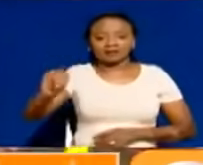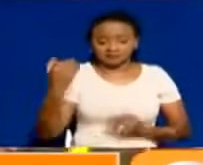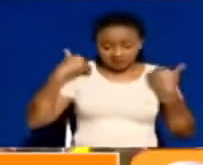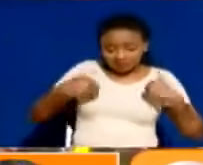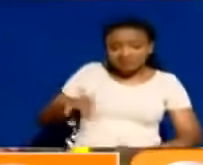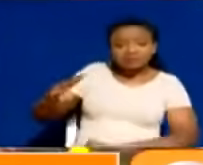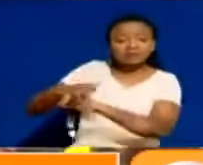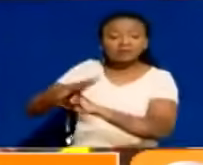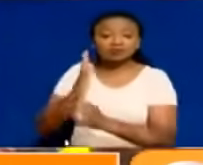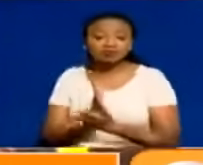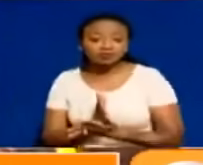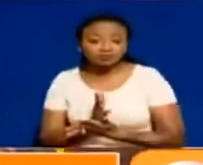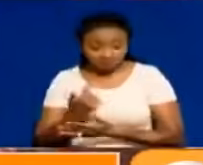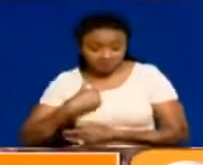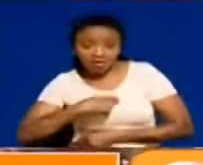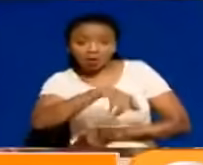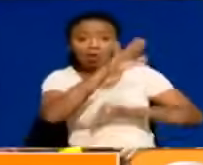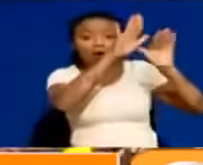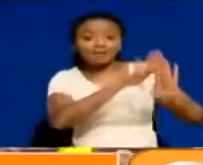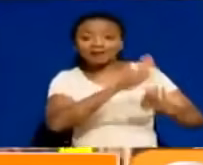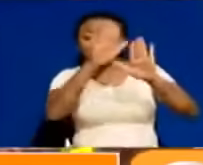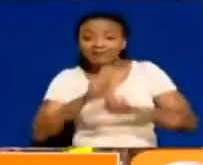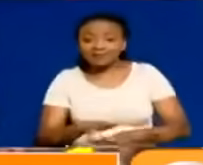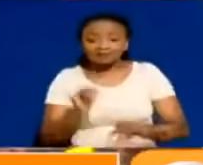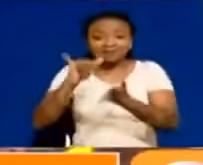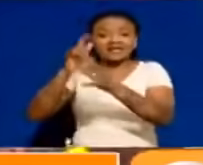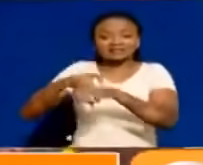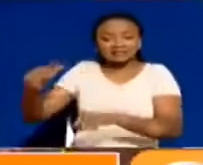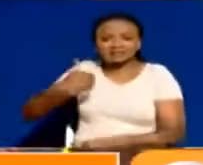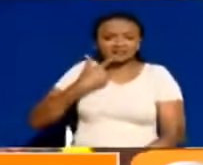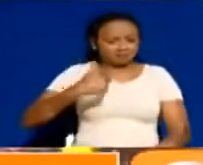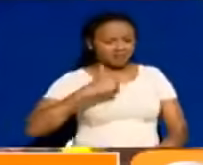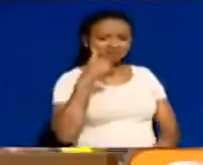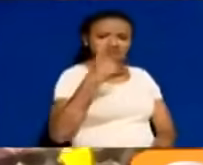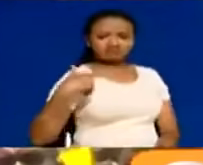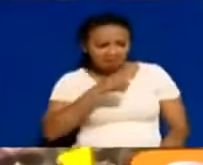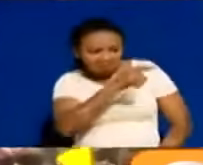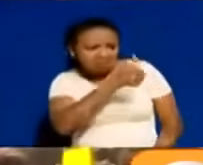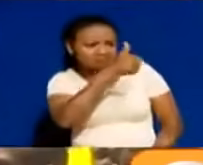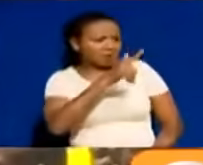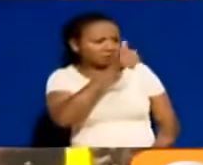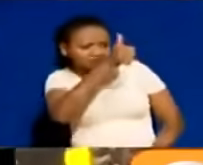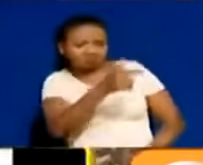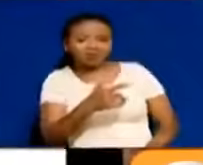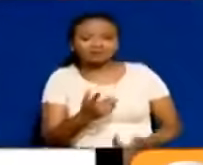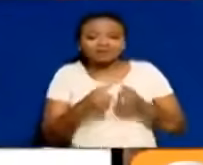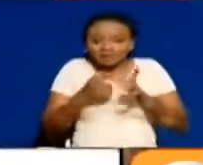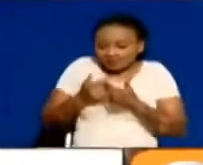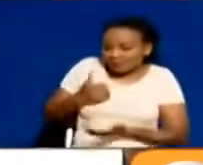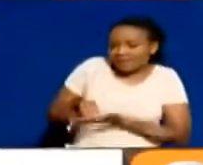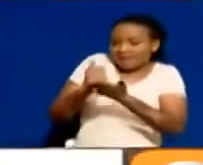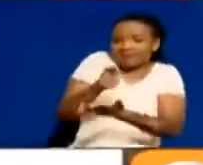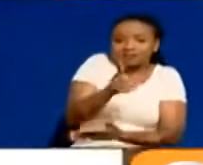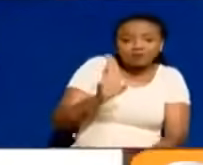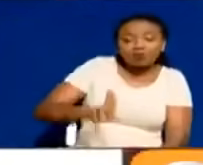si mimi nilifanya kampeni yake? Si siku hiyo alikuwa anasema mimi ni mtu mzuri sana? Si mimi nimesaidia rafiki